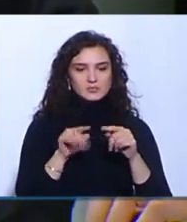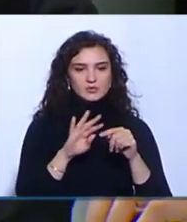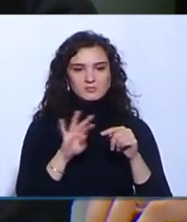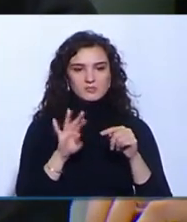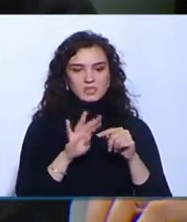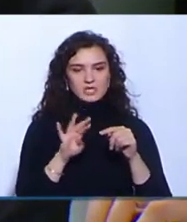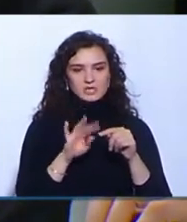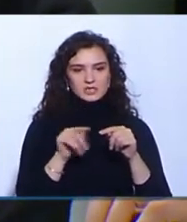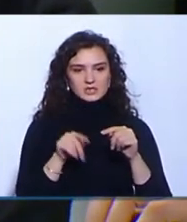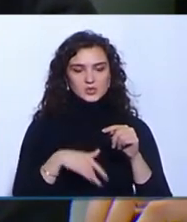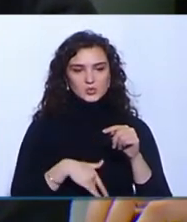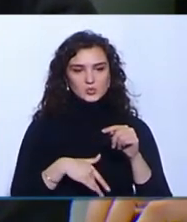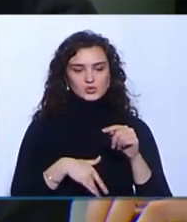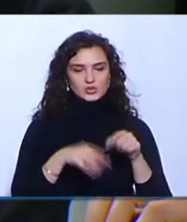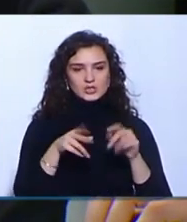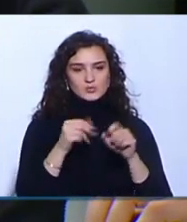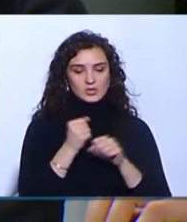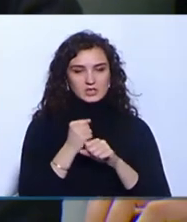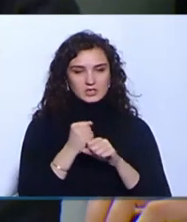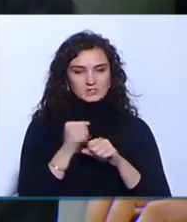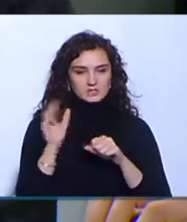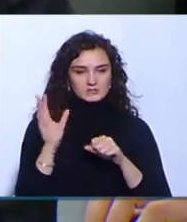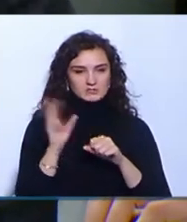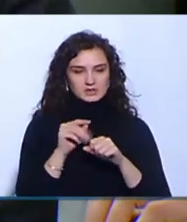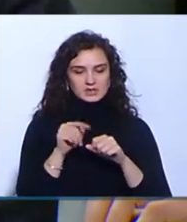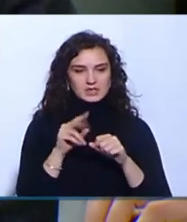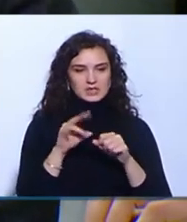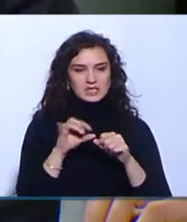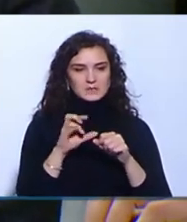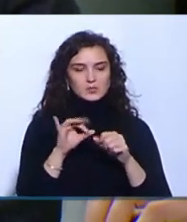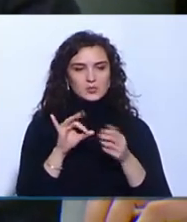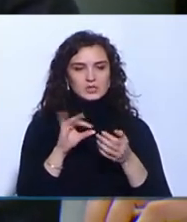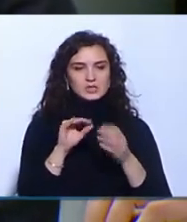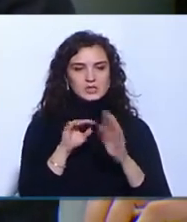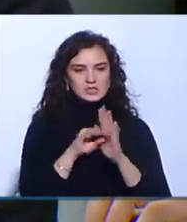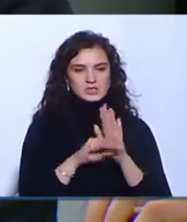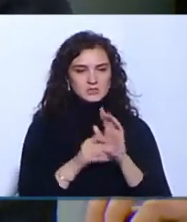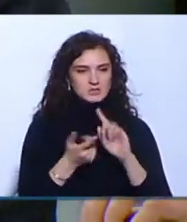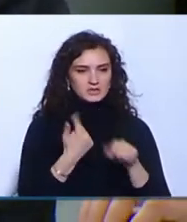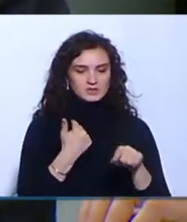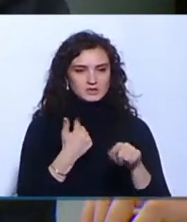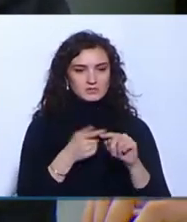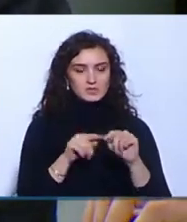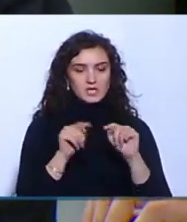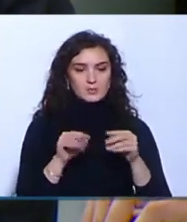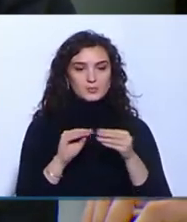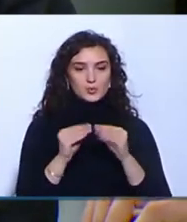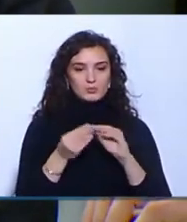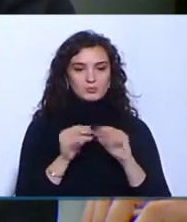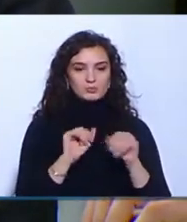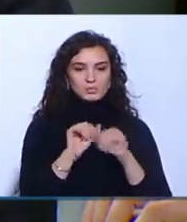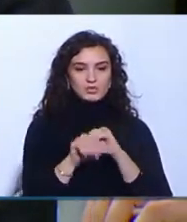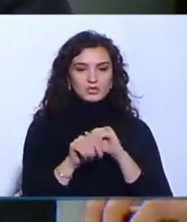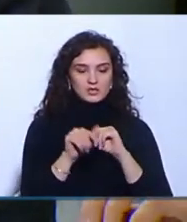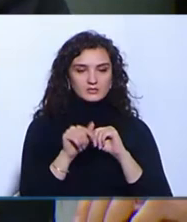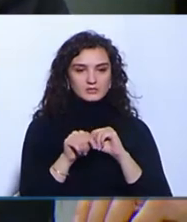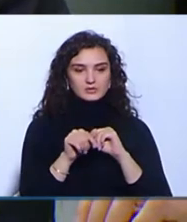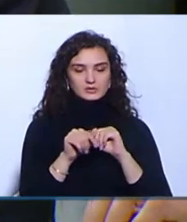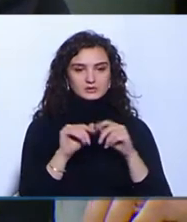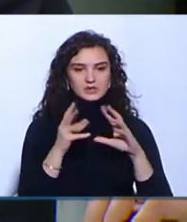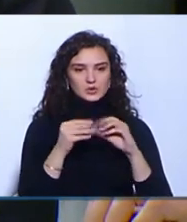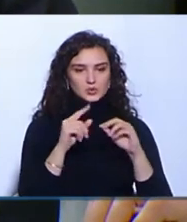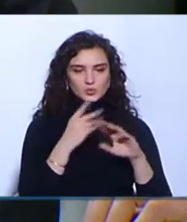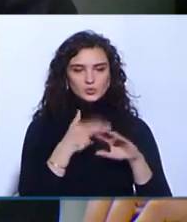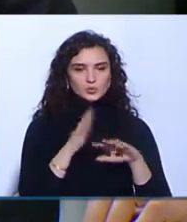ხარეს, რომ ხარესაც ფილტვის კიბოს ოპერაცია კეთება, ძალიან ლიმფური სისტემა იკვეთება. ამ პრობლემის გადალახვა